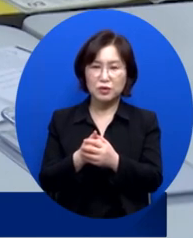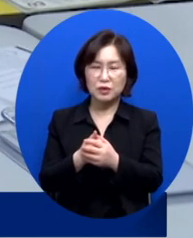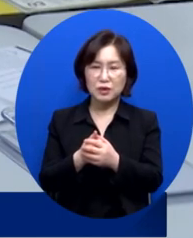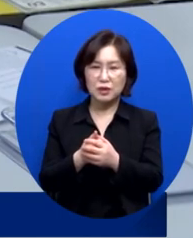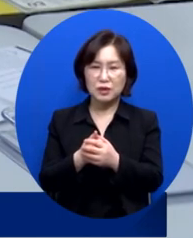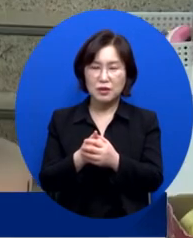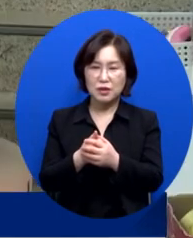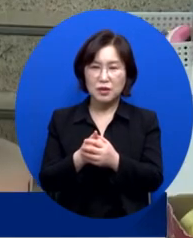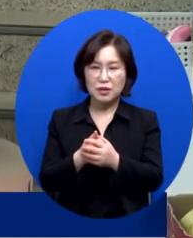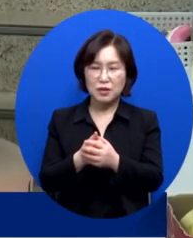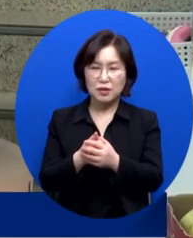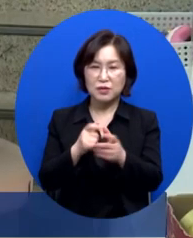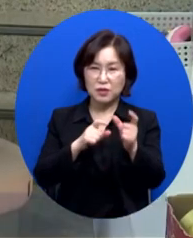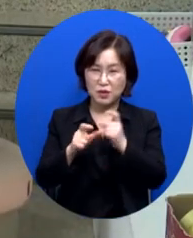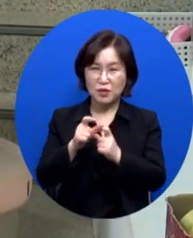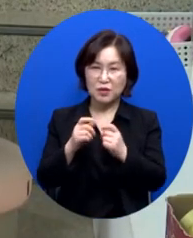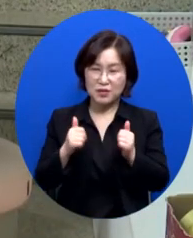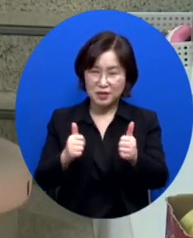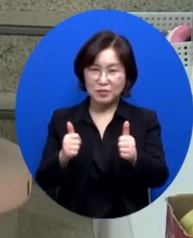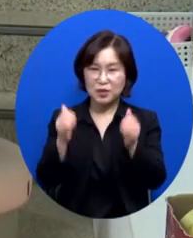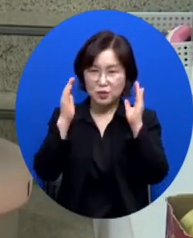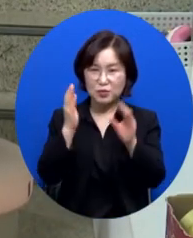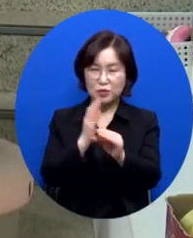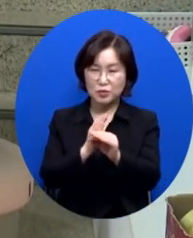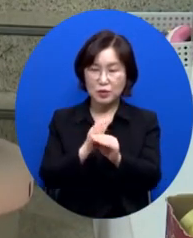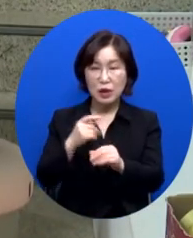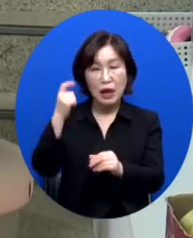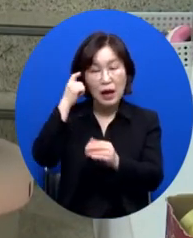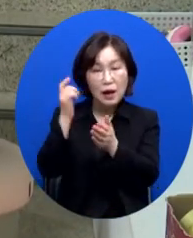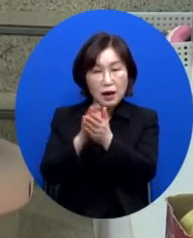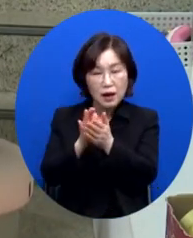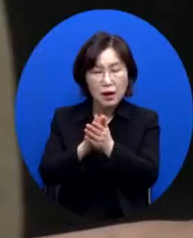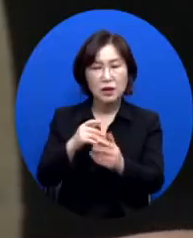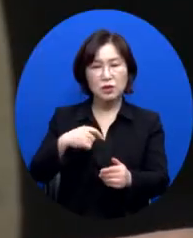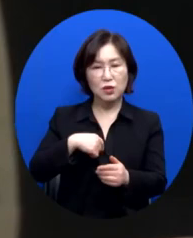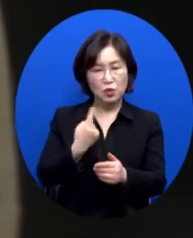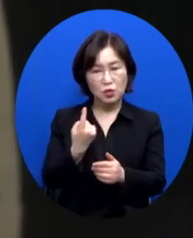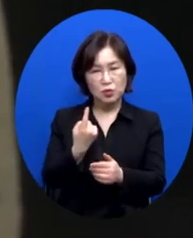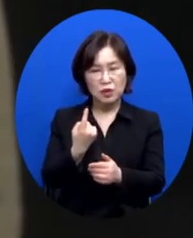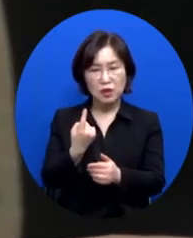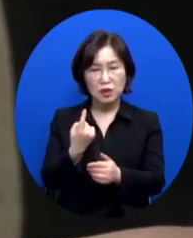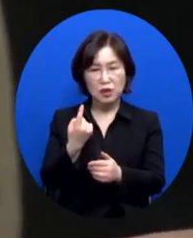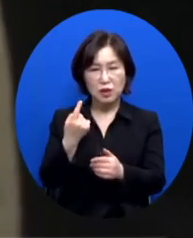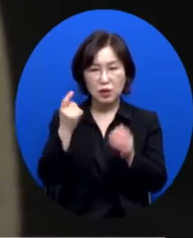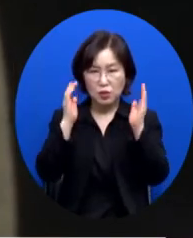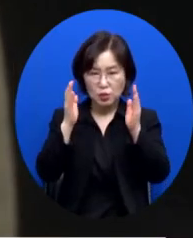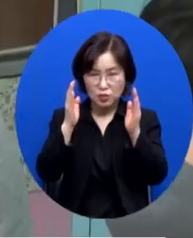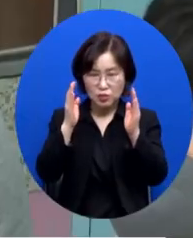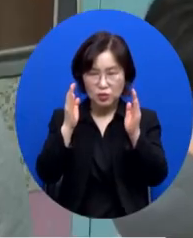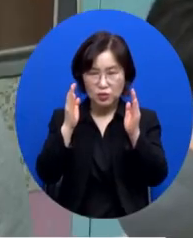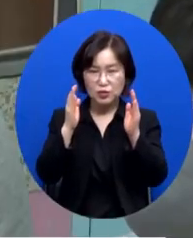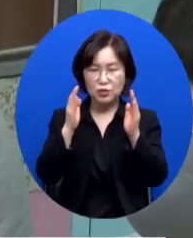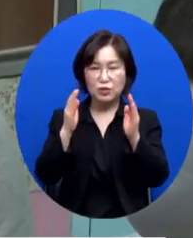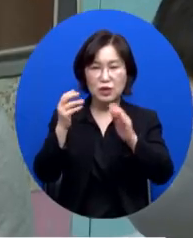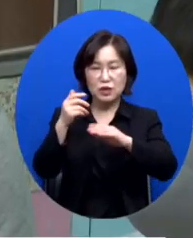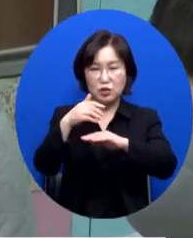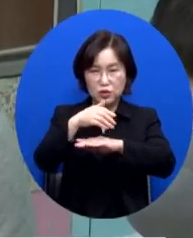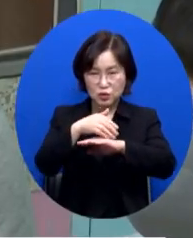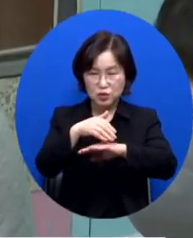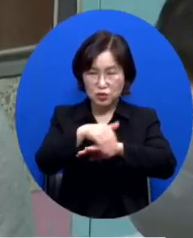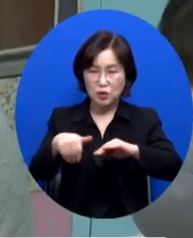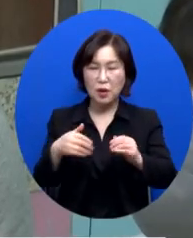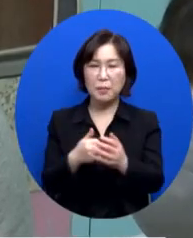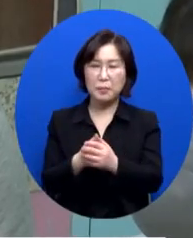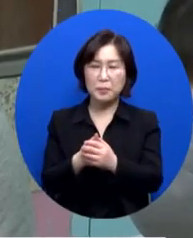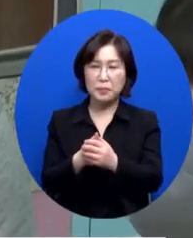생각해주시는 게 느껴져서 특히 학생 스스로가 먼저 문제를 제시하고 그 해답을 찾는 학습자 개설 수업과